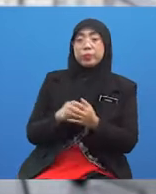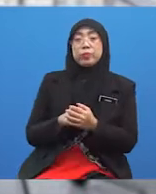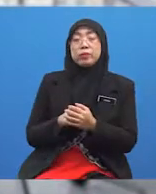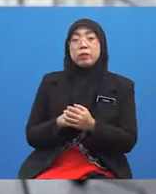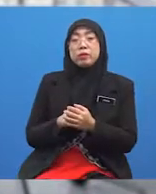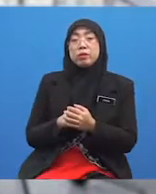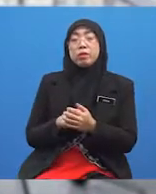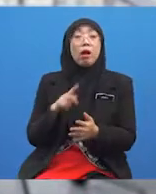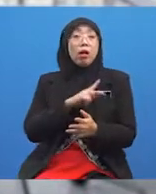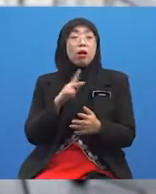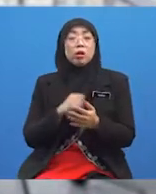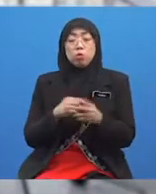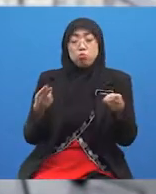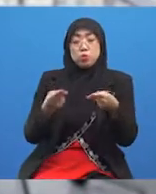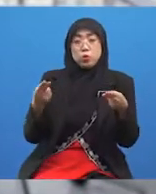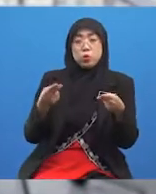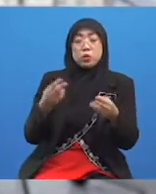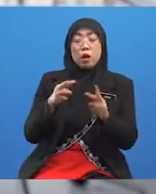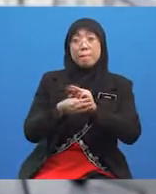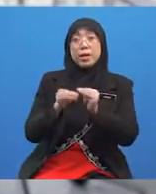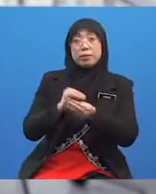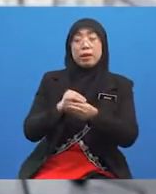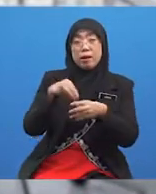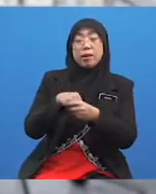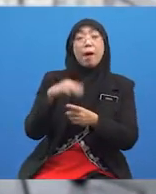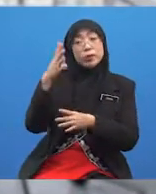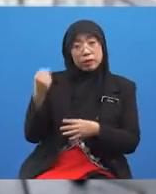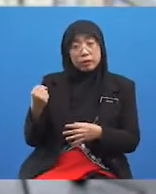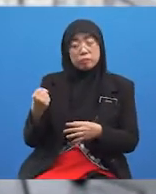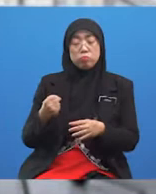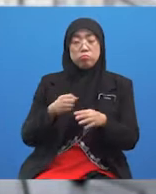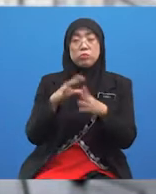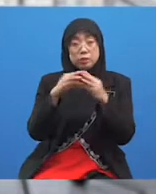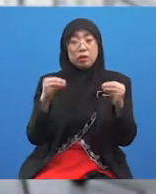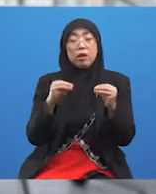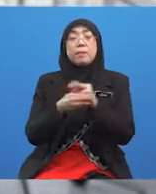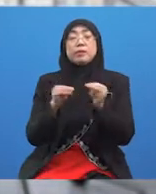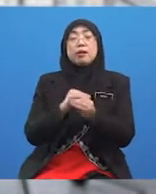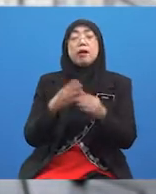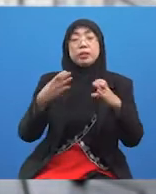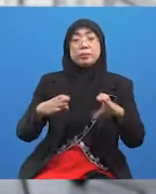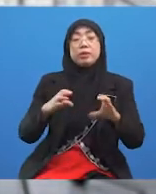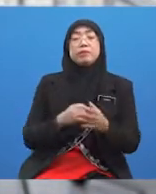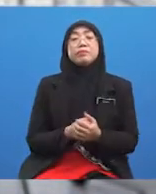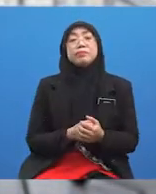memastikan masalah yang wujud dalam syarikat dan menyelesaikan masalah dengan cepat.